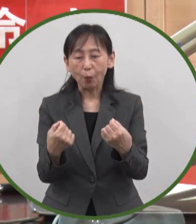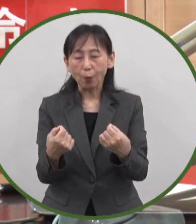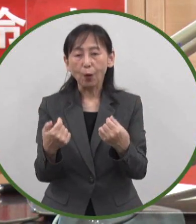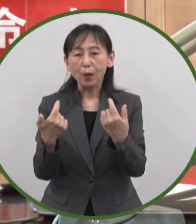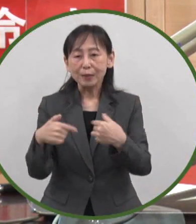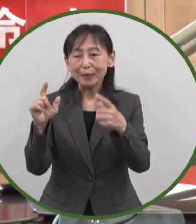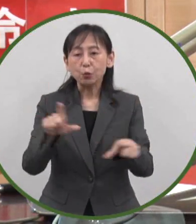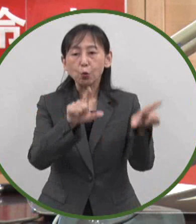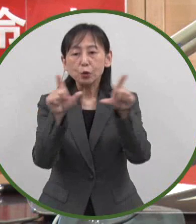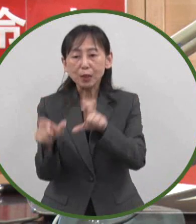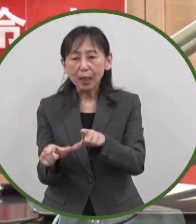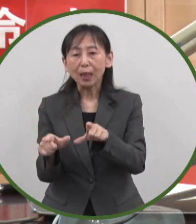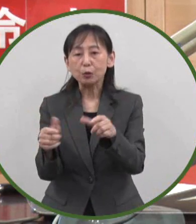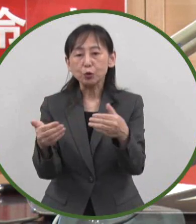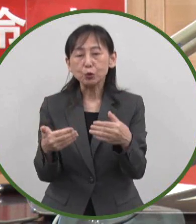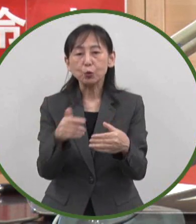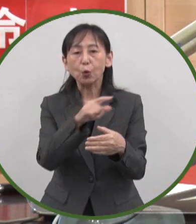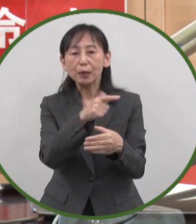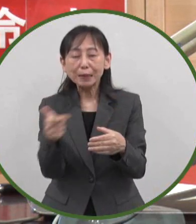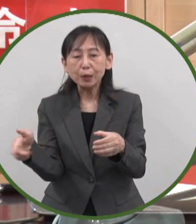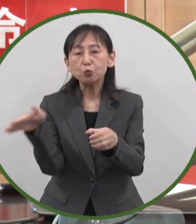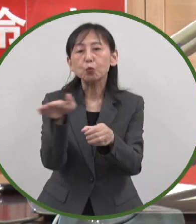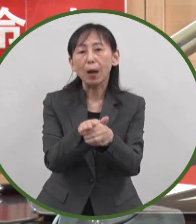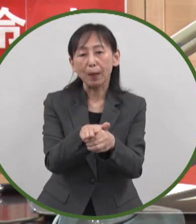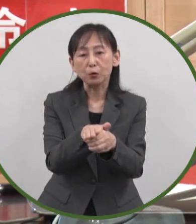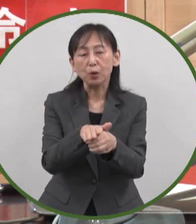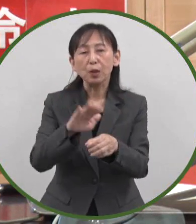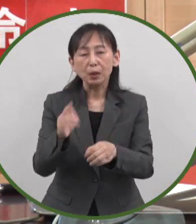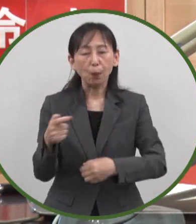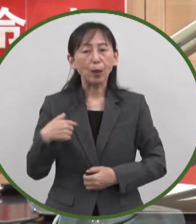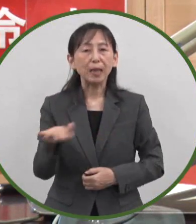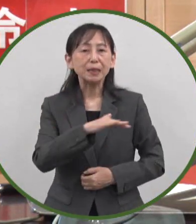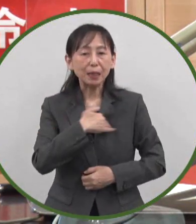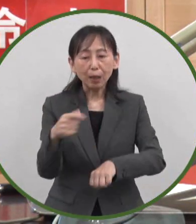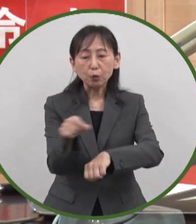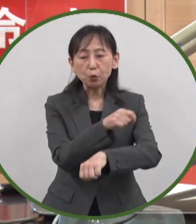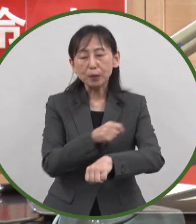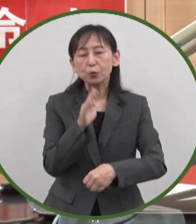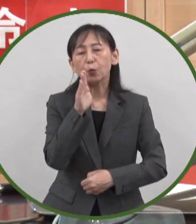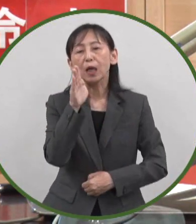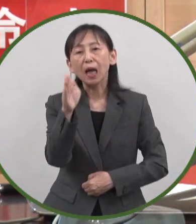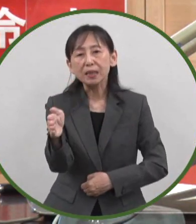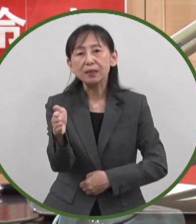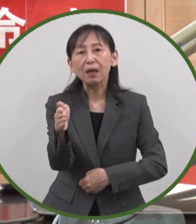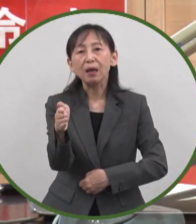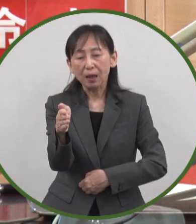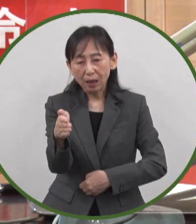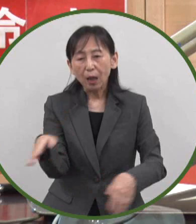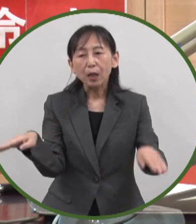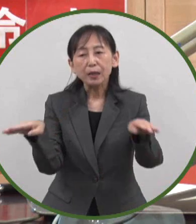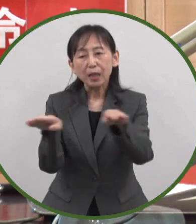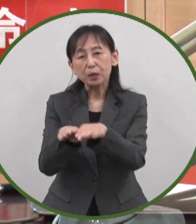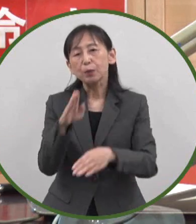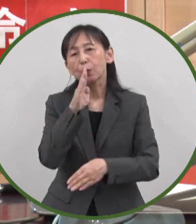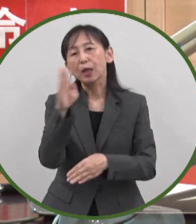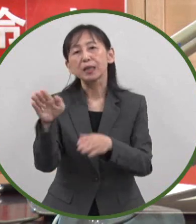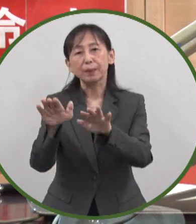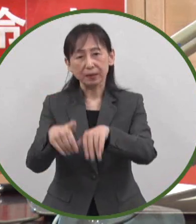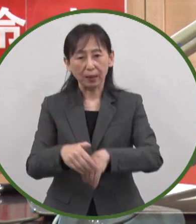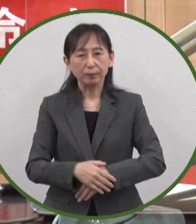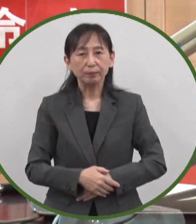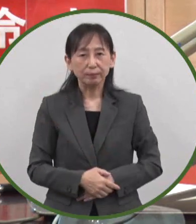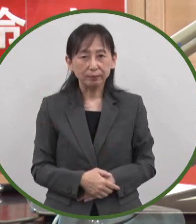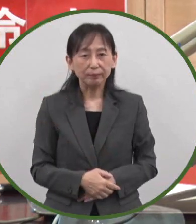の中には入ってるんですが、ここは我々がちょっと特にお願いをして、そこは閉めてくださいというお願いをこれまでしてきています。は